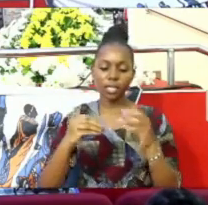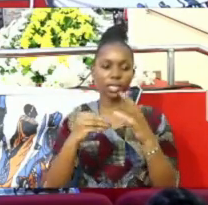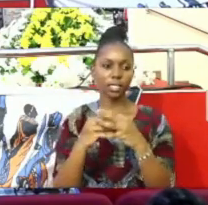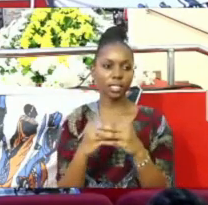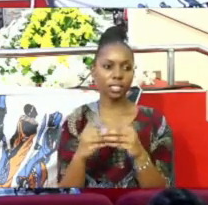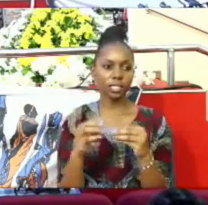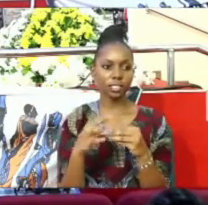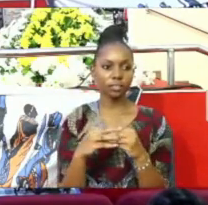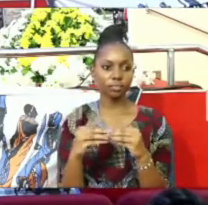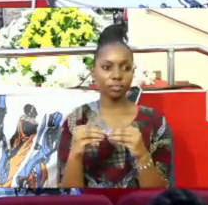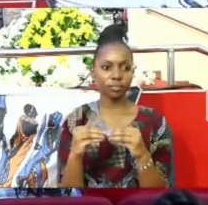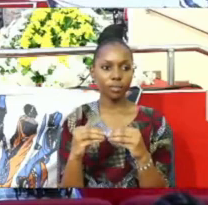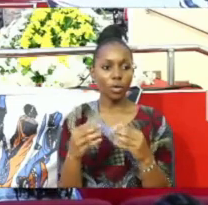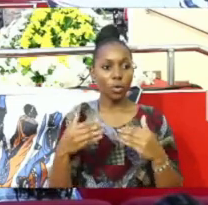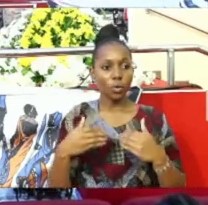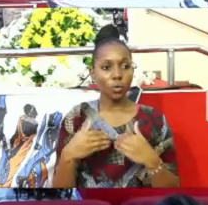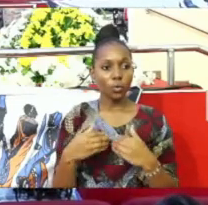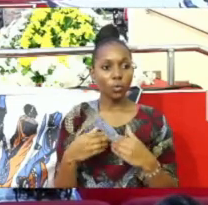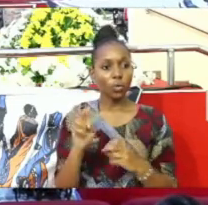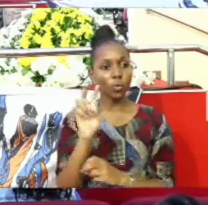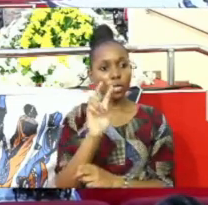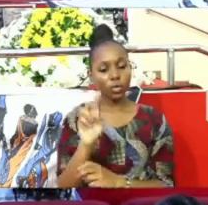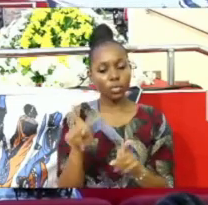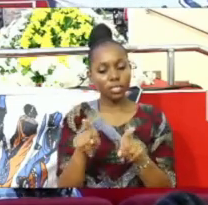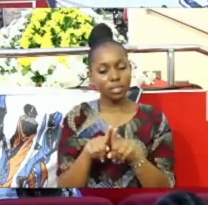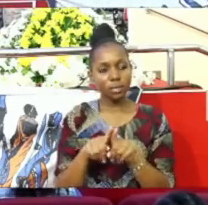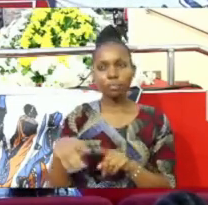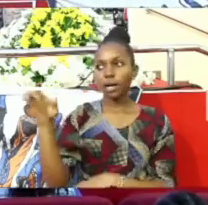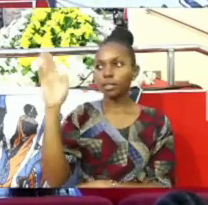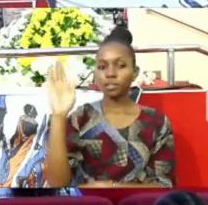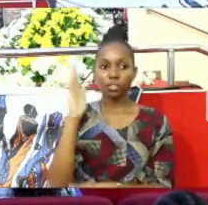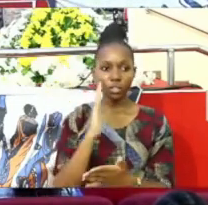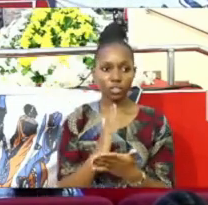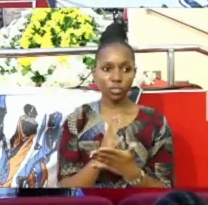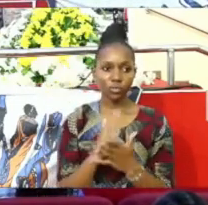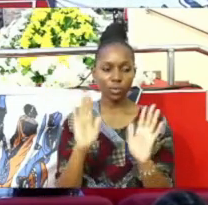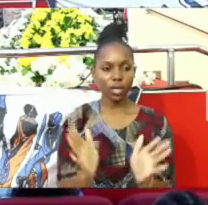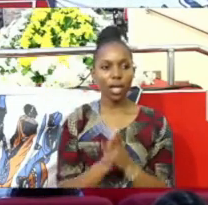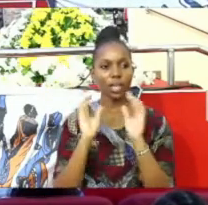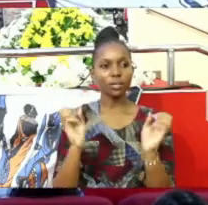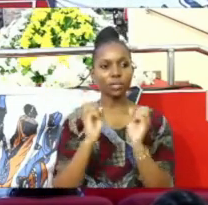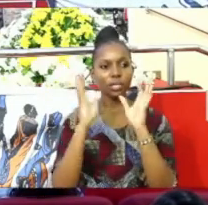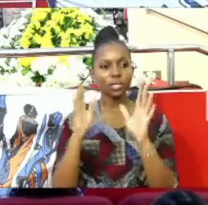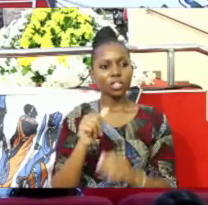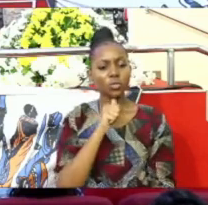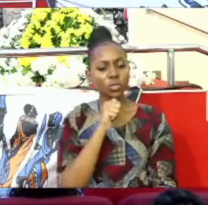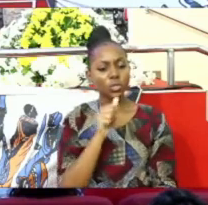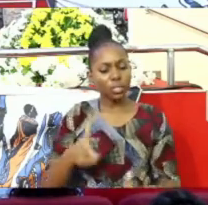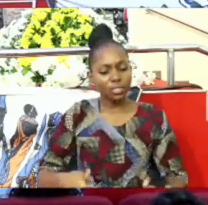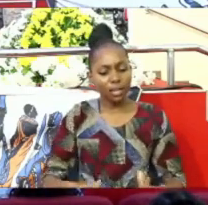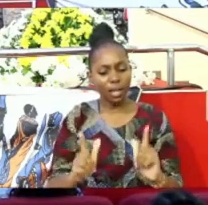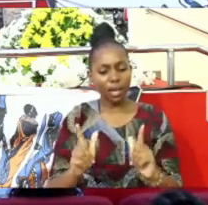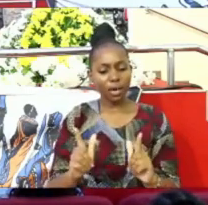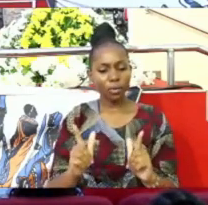We carry the image of God. Unabeba maumbile ya Mungu. Hallelujah. Hallelujah. And we should not allow people's